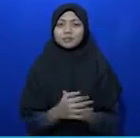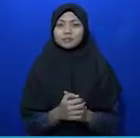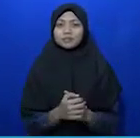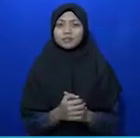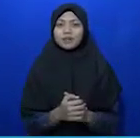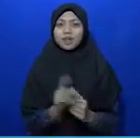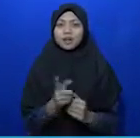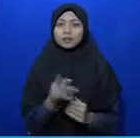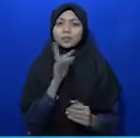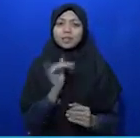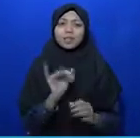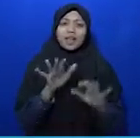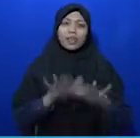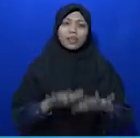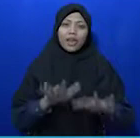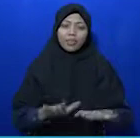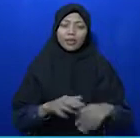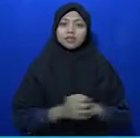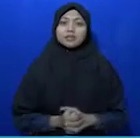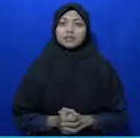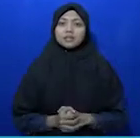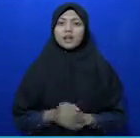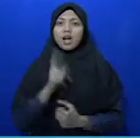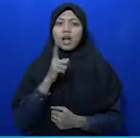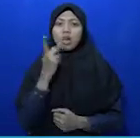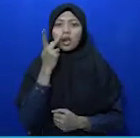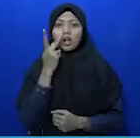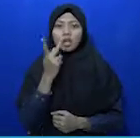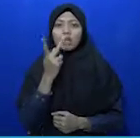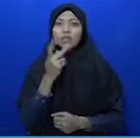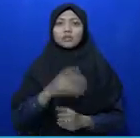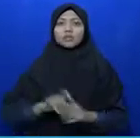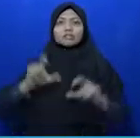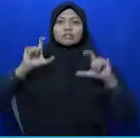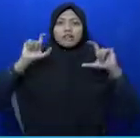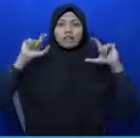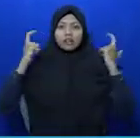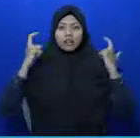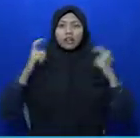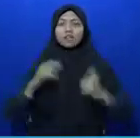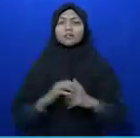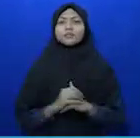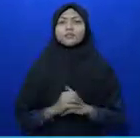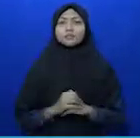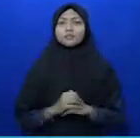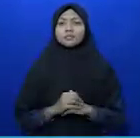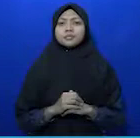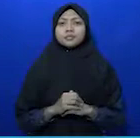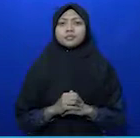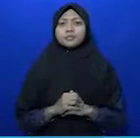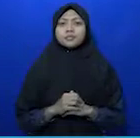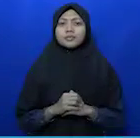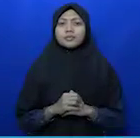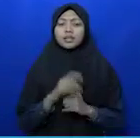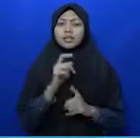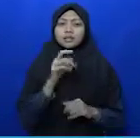apa, harus hati-hati betul gitu ya, karena kalau kita melihat track record sebelumnya gitu ya, jadi Bapak juga menyebutkan sebenarnya dalam KK